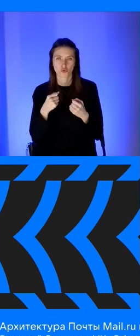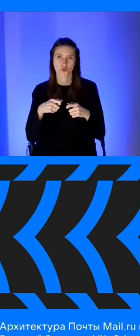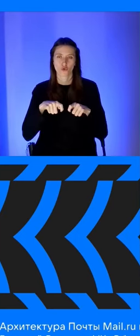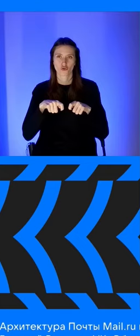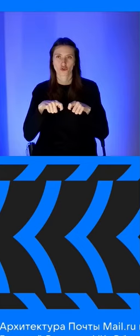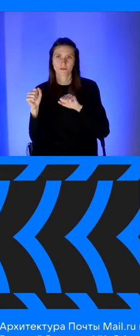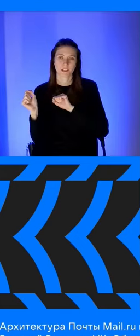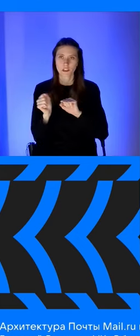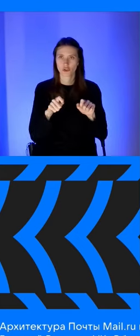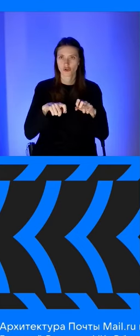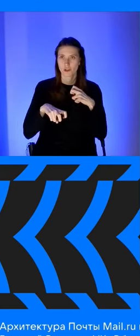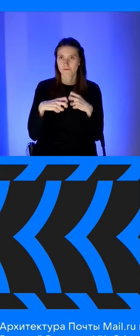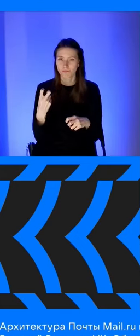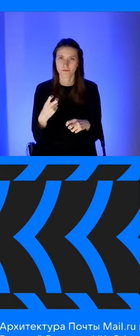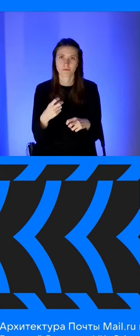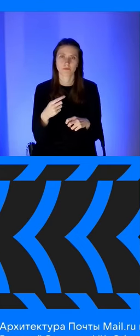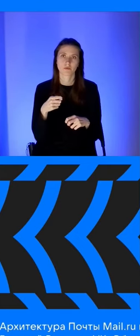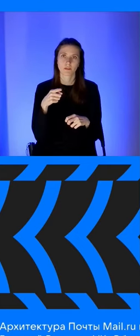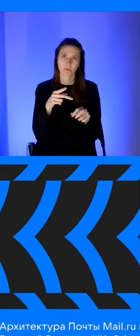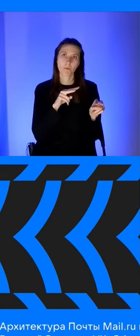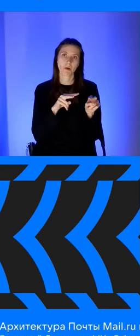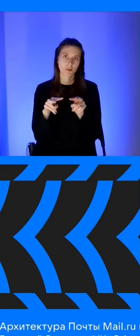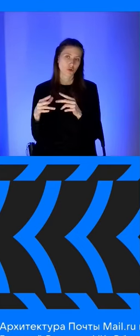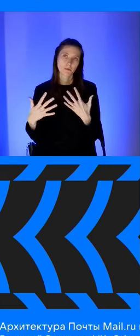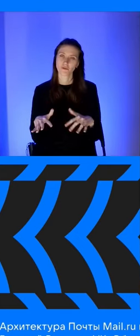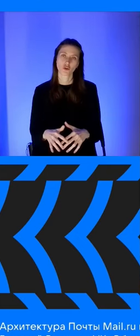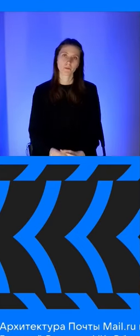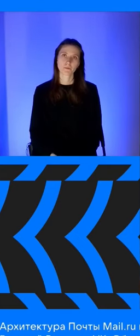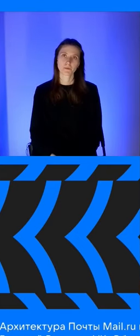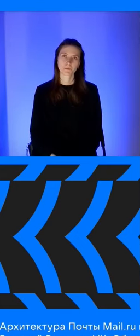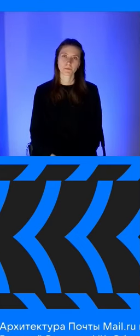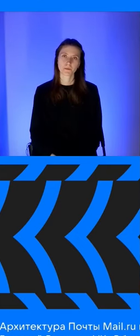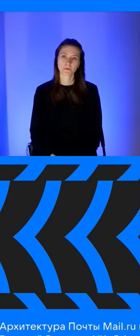размазан по разным дата-центрам, мониторится и все остальное.